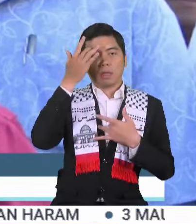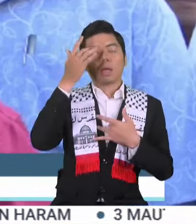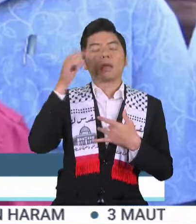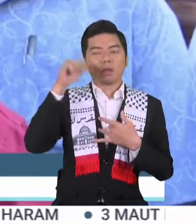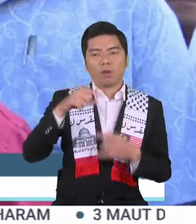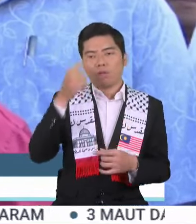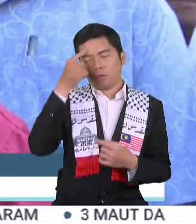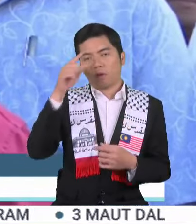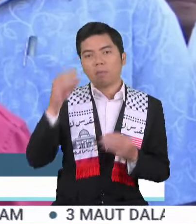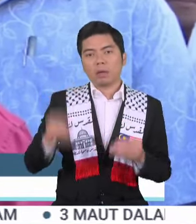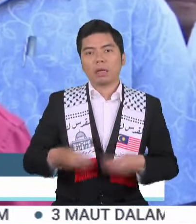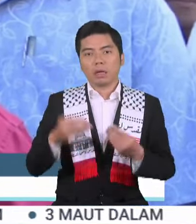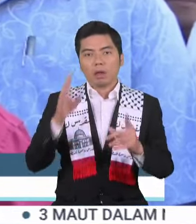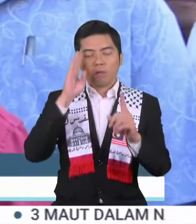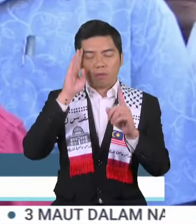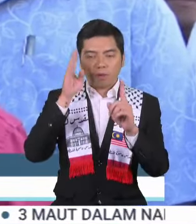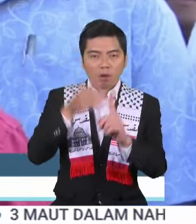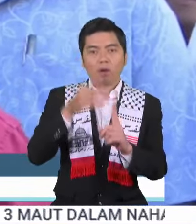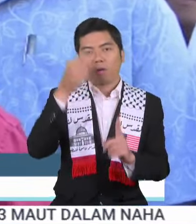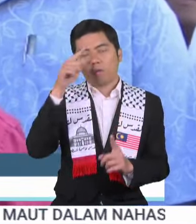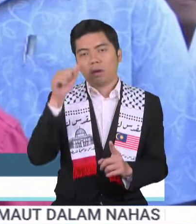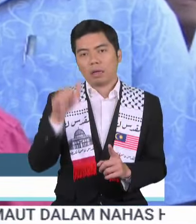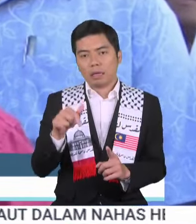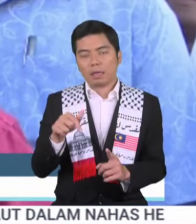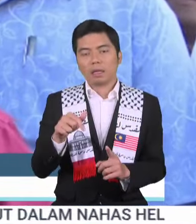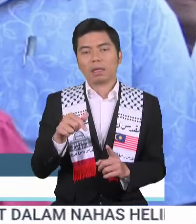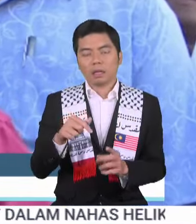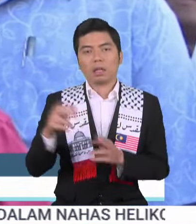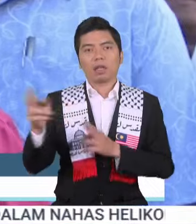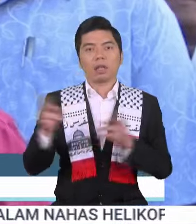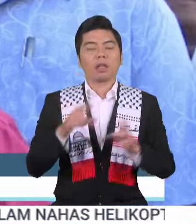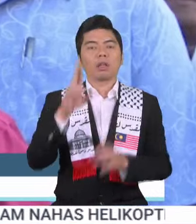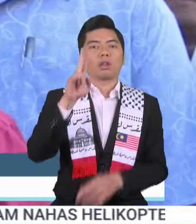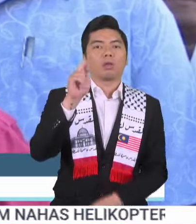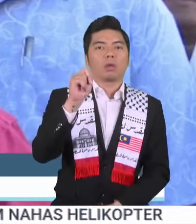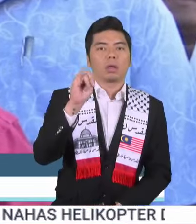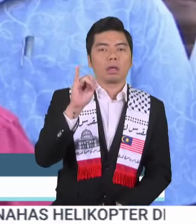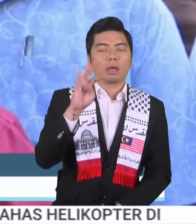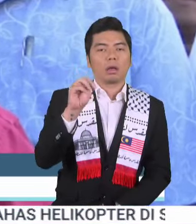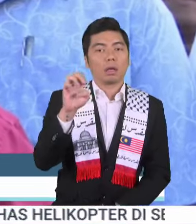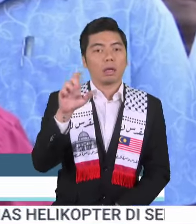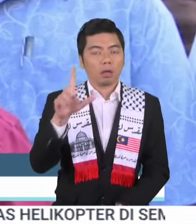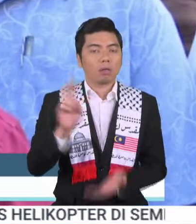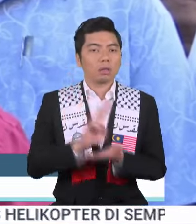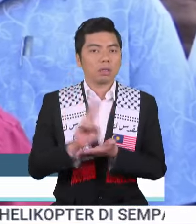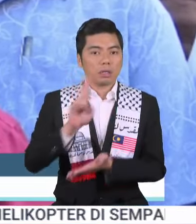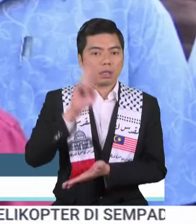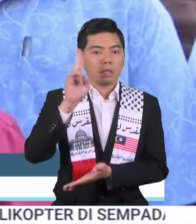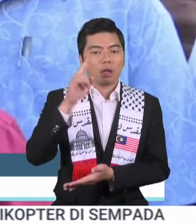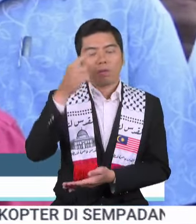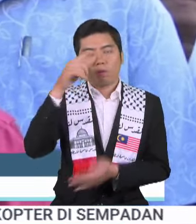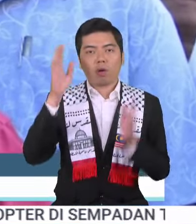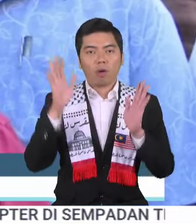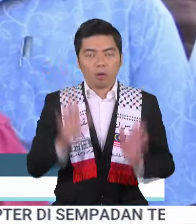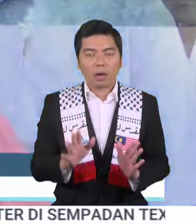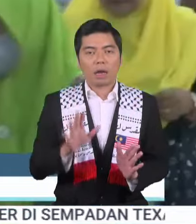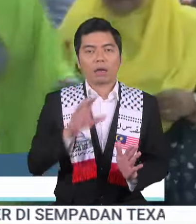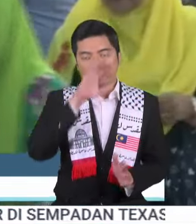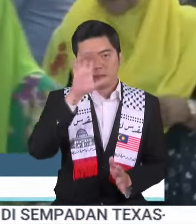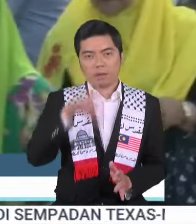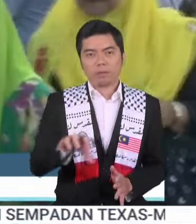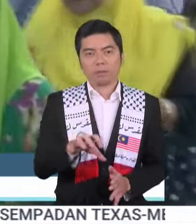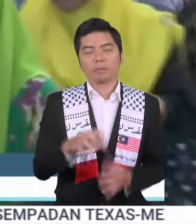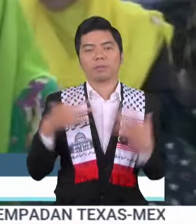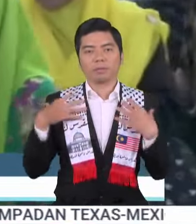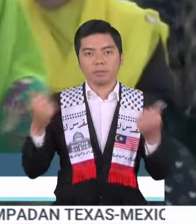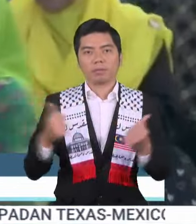tumpuan dan saya fikir dengan model ini apa yang diusahakan oleh unimel dengan kerjasama Kita akan menjadikan warga alur gajah lebih